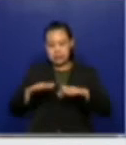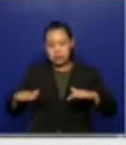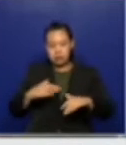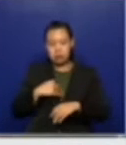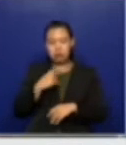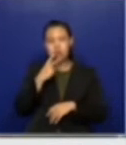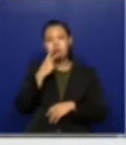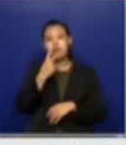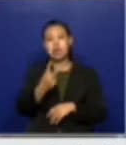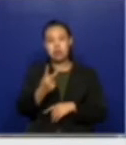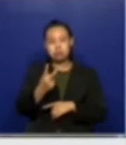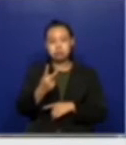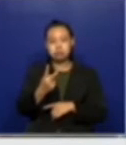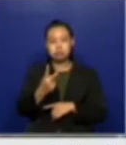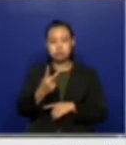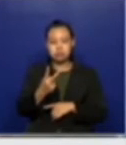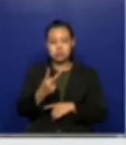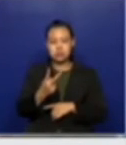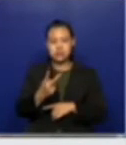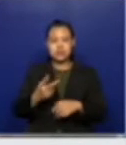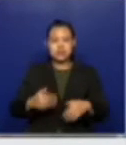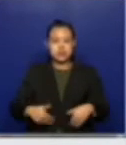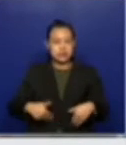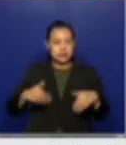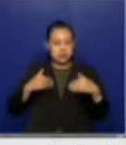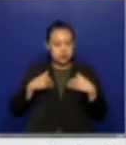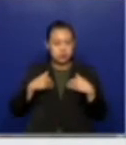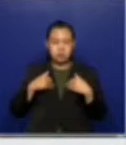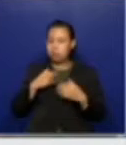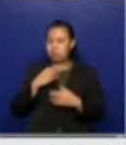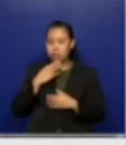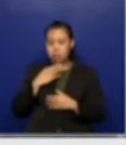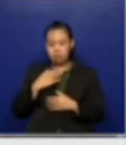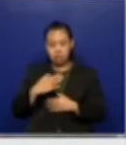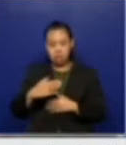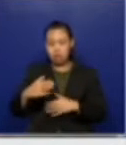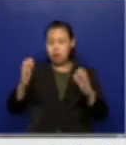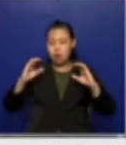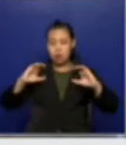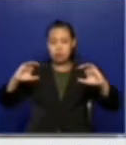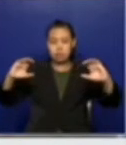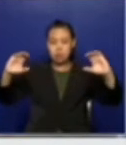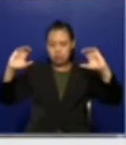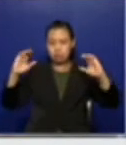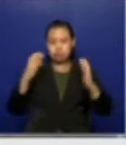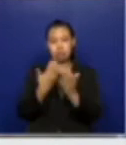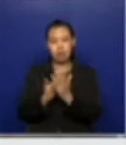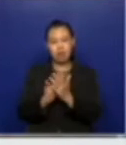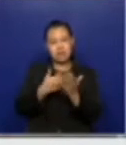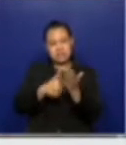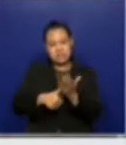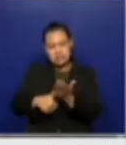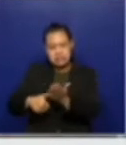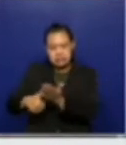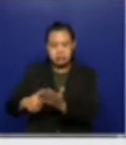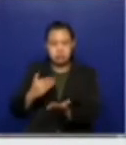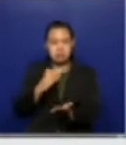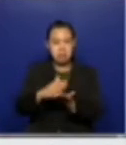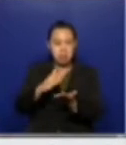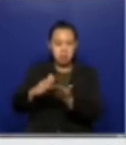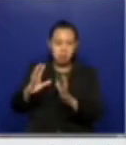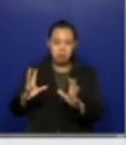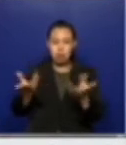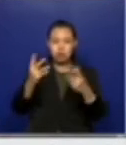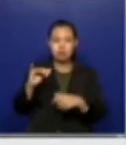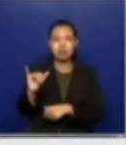าชั่วชีวิตของหนูรัฐบาลก็ยังใช้หนี้เงินกู้ไม่หมดมรด